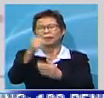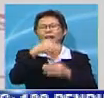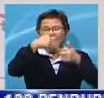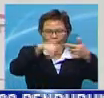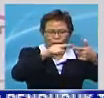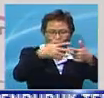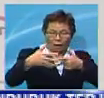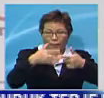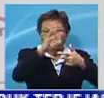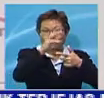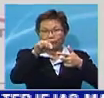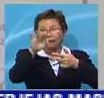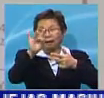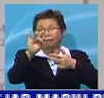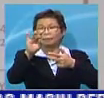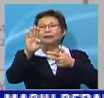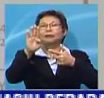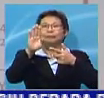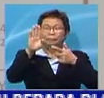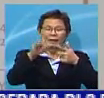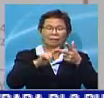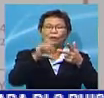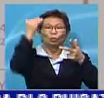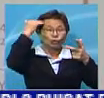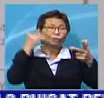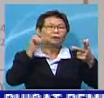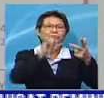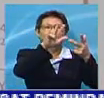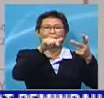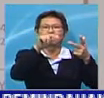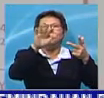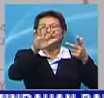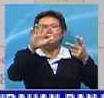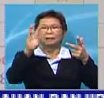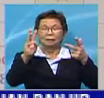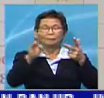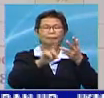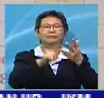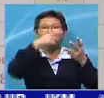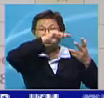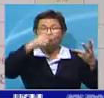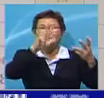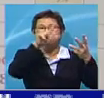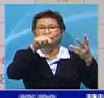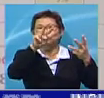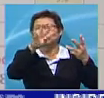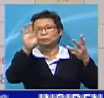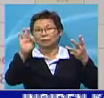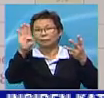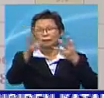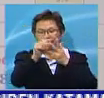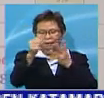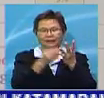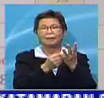Syarikat r.87 bilion Korea selatan.5 R bilion Taiwan rm3.29